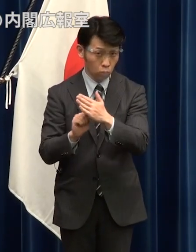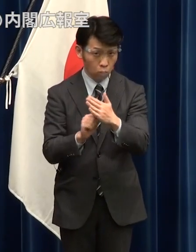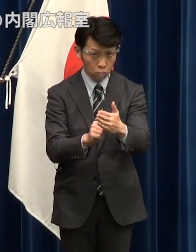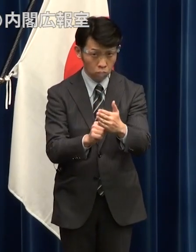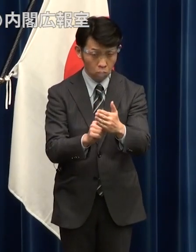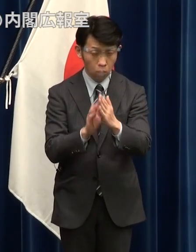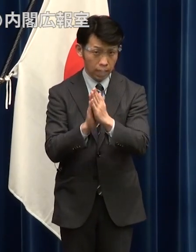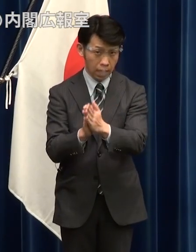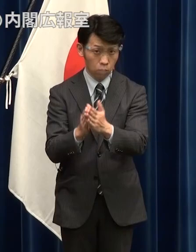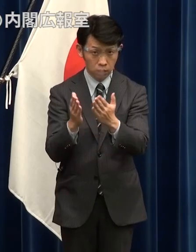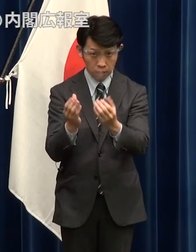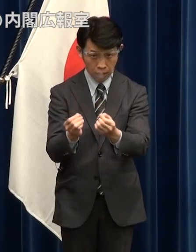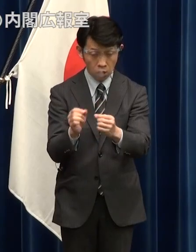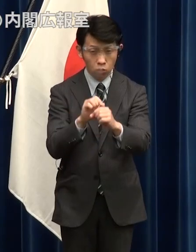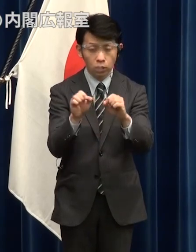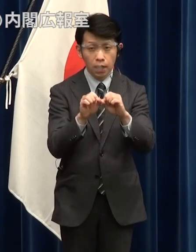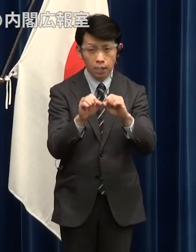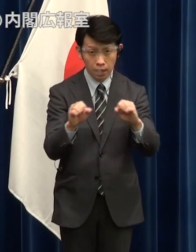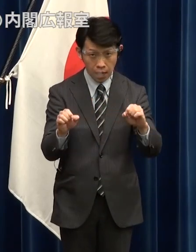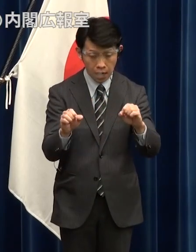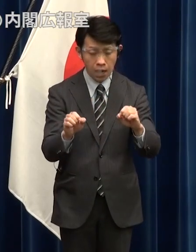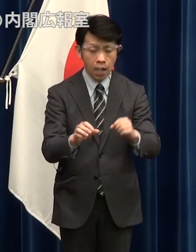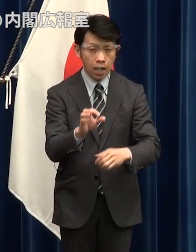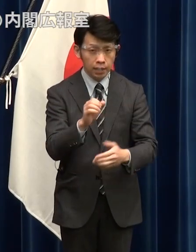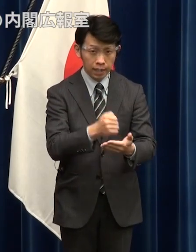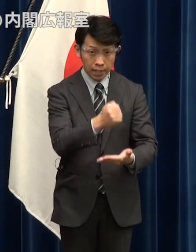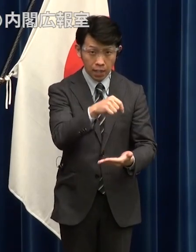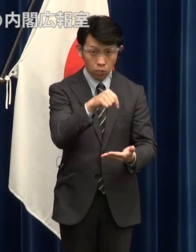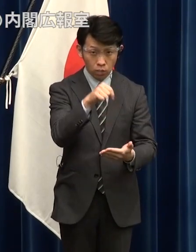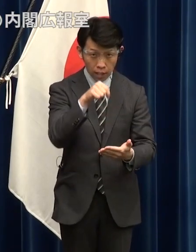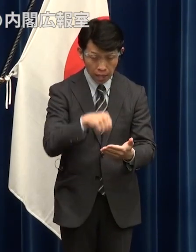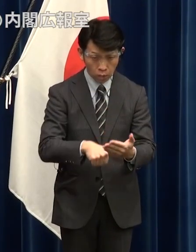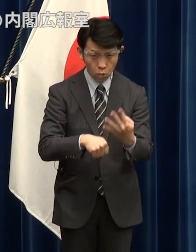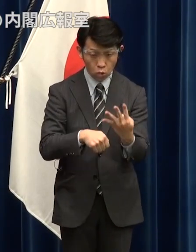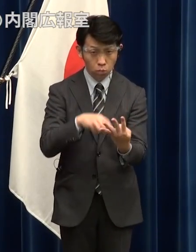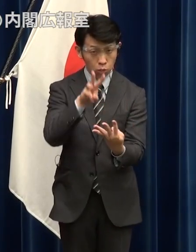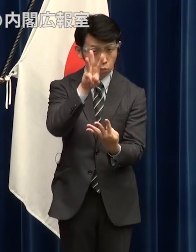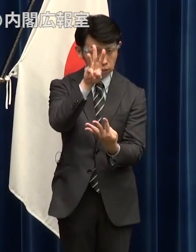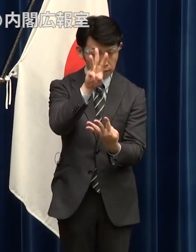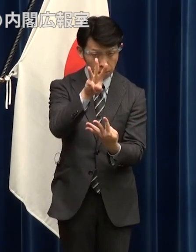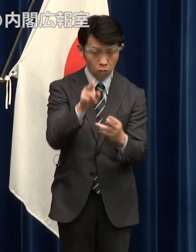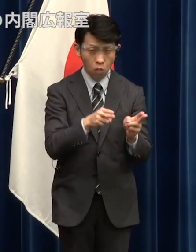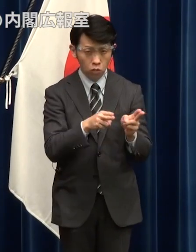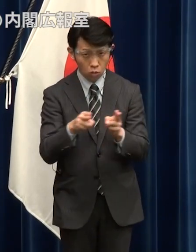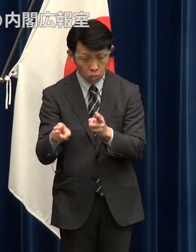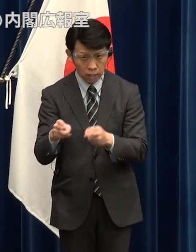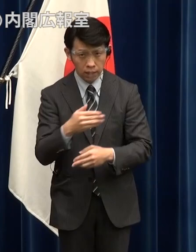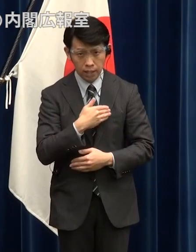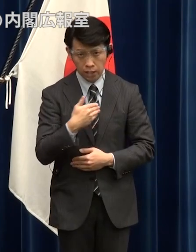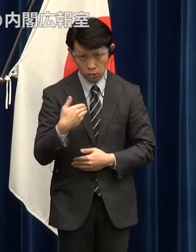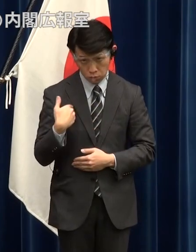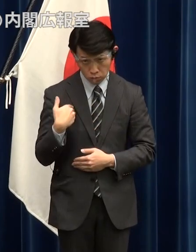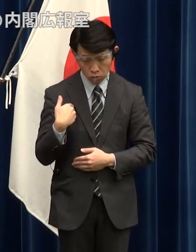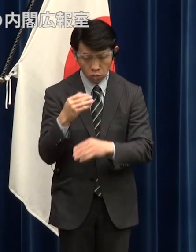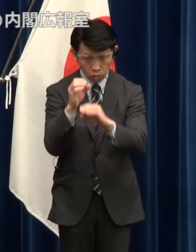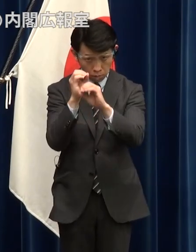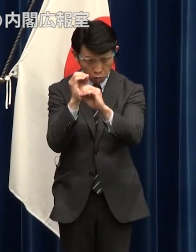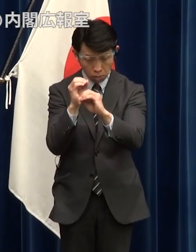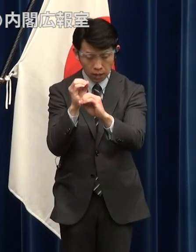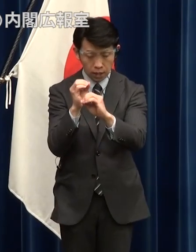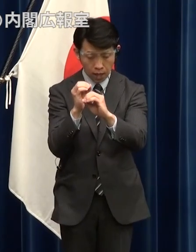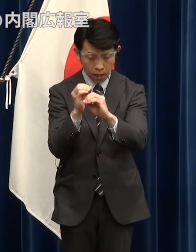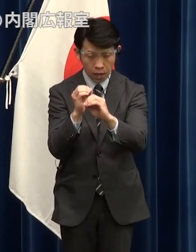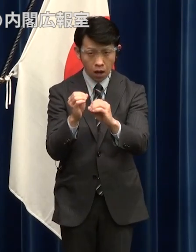源の4分の3を、賄うめどが立った、しかし残りの部分についてはこれ